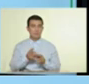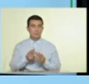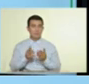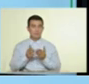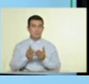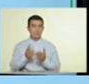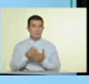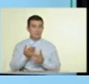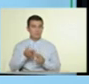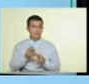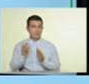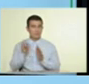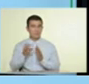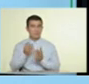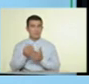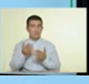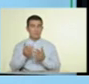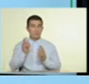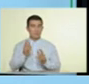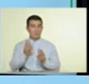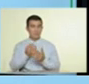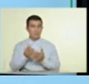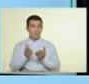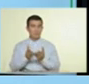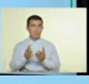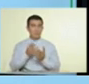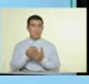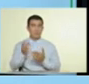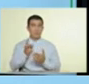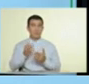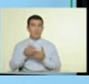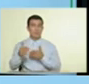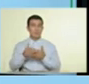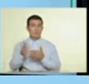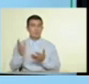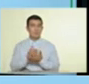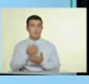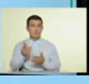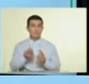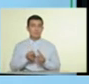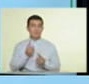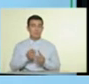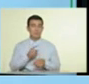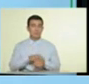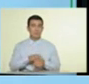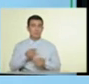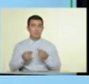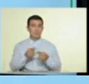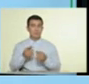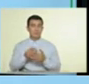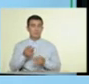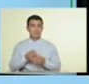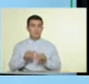oldik. Endi esa yuk kemasi bosib o'tgan masofani aniqlash uchun tezlikni vaqtga ko'paytirishimiz